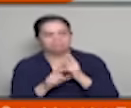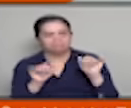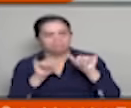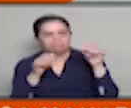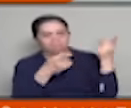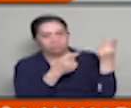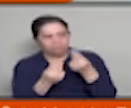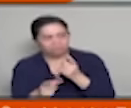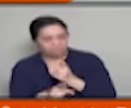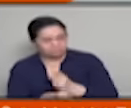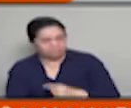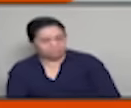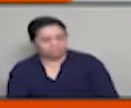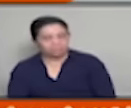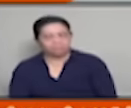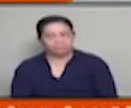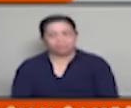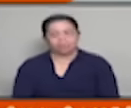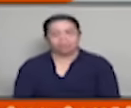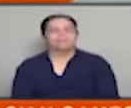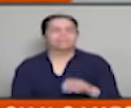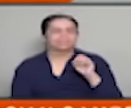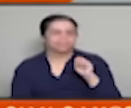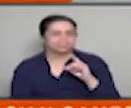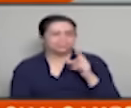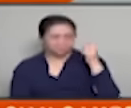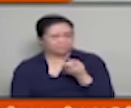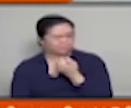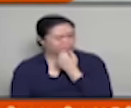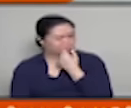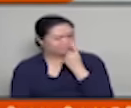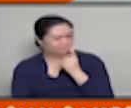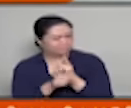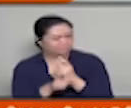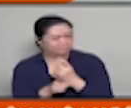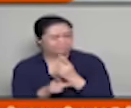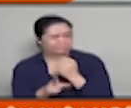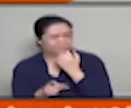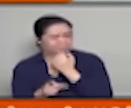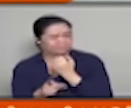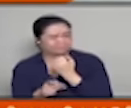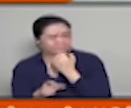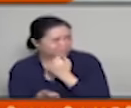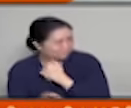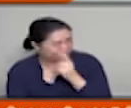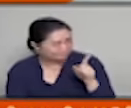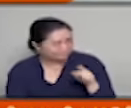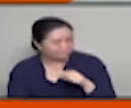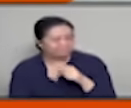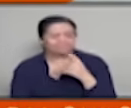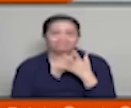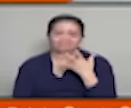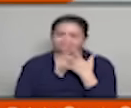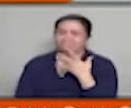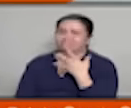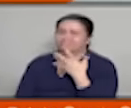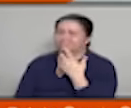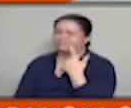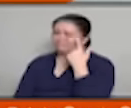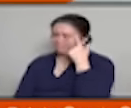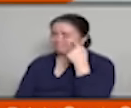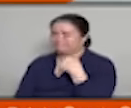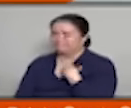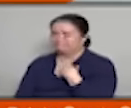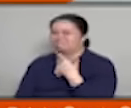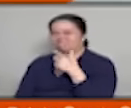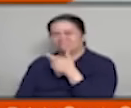Alipores niya mga kagawad, di ba, sir? Sa palagay niyo, sir, mali ba o talagang maling-mali si kagawad? Para sa akin